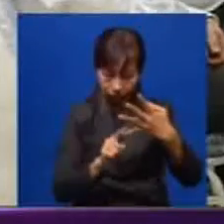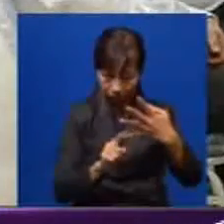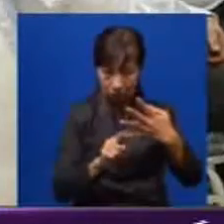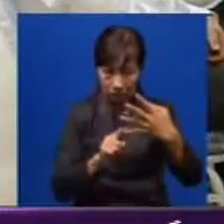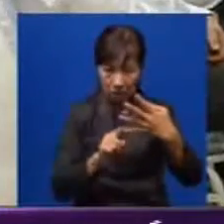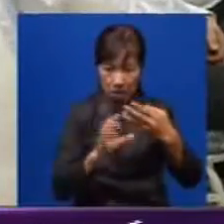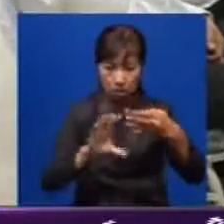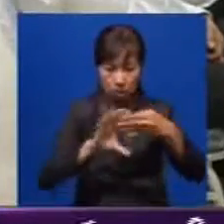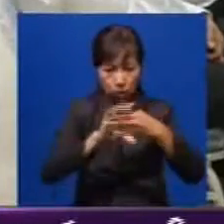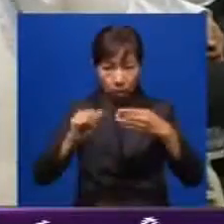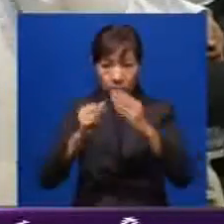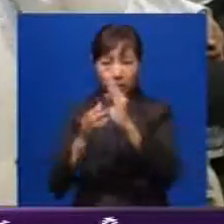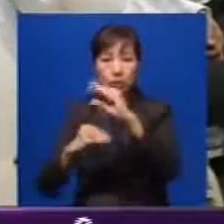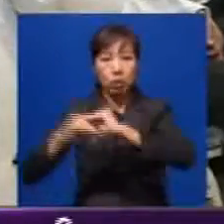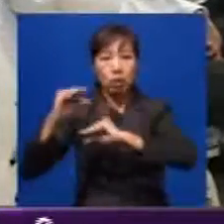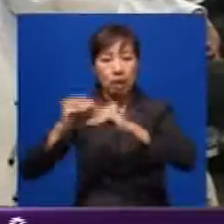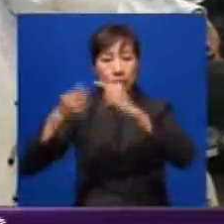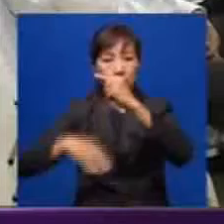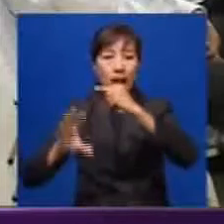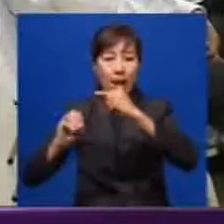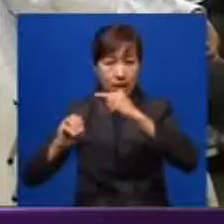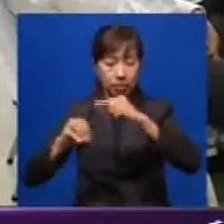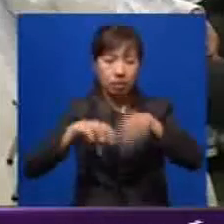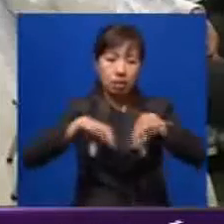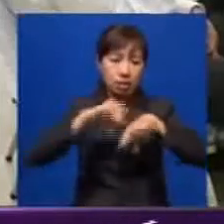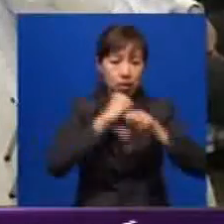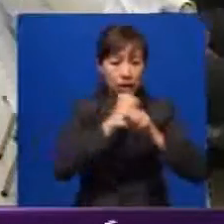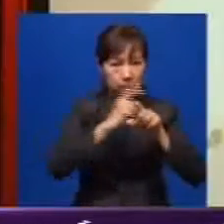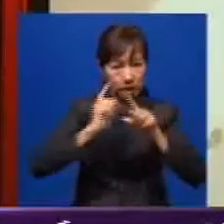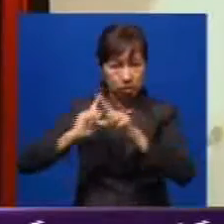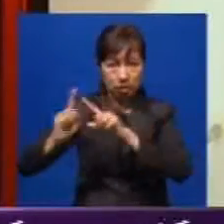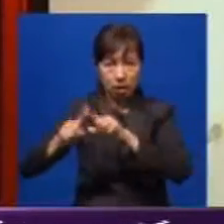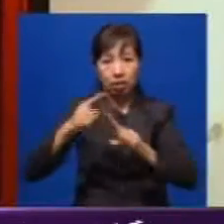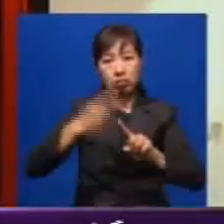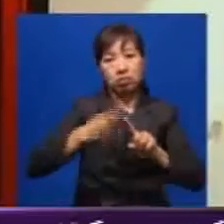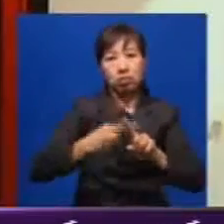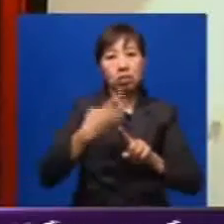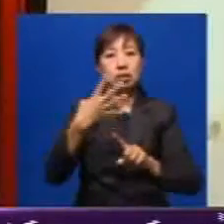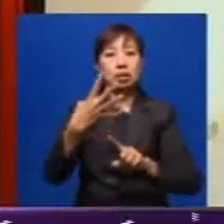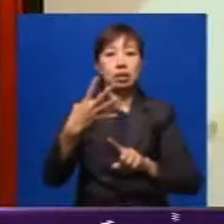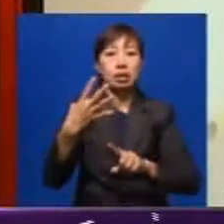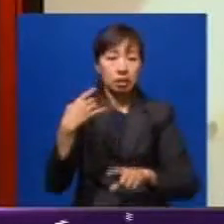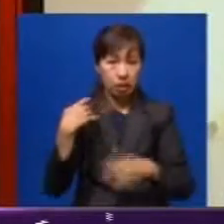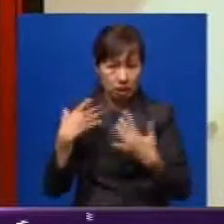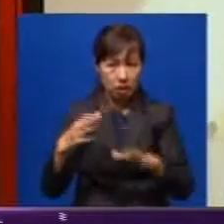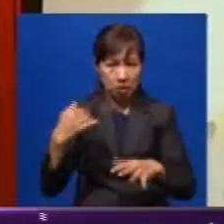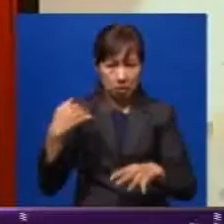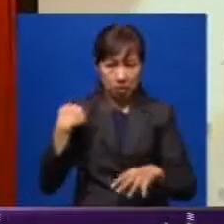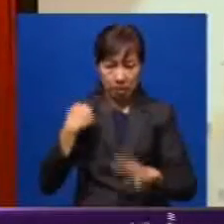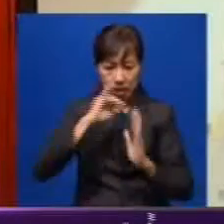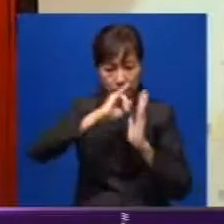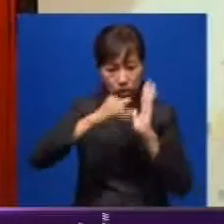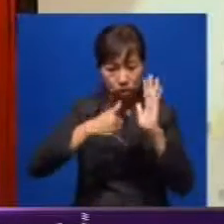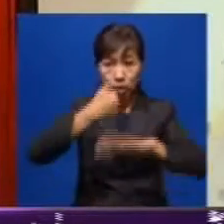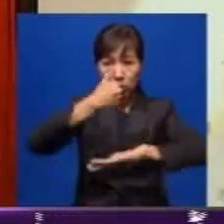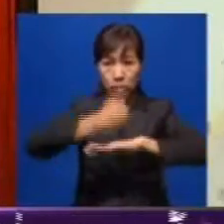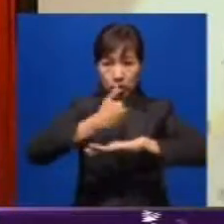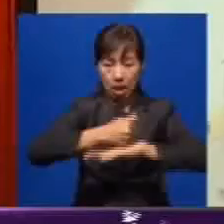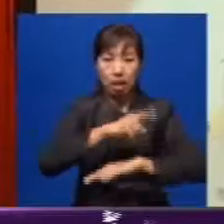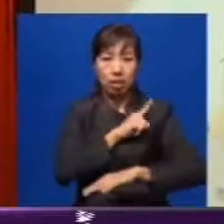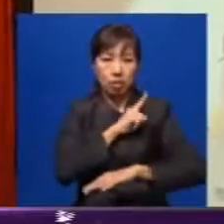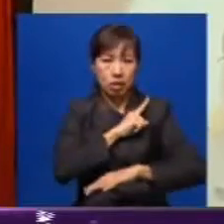ว้ในเวลา4เดือนค่ะทั้งนี้ในส่วนของการสร้างความปลองดองสมานฉันท์นั้นได้ให้ผู้ว่าราชการจังหวัดทุกจังหวัดจั